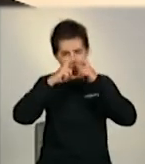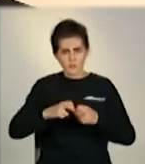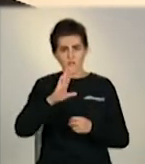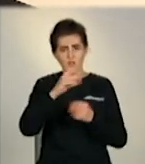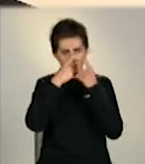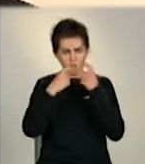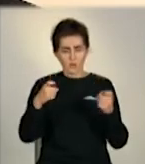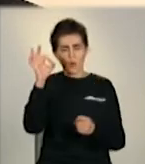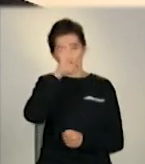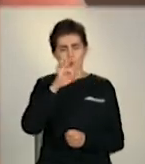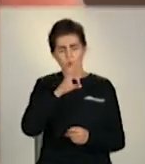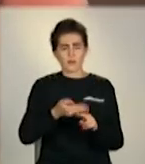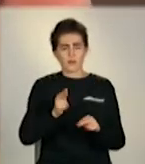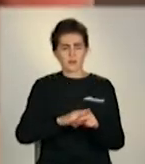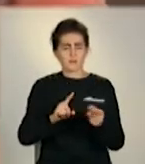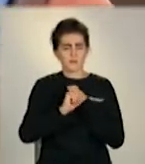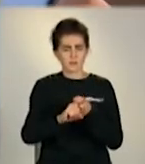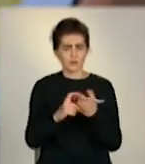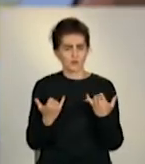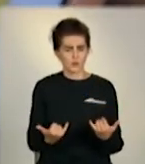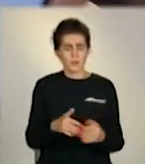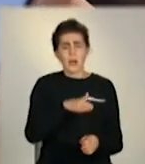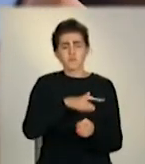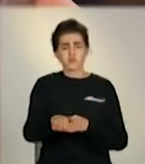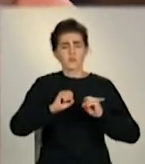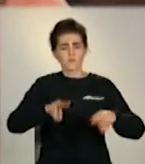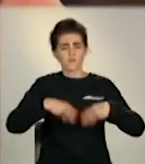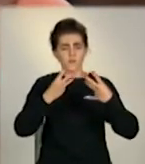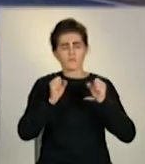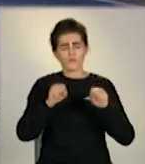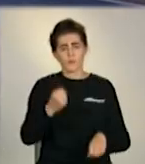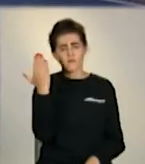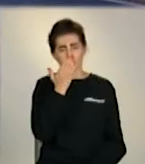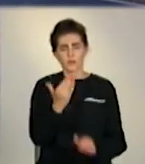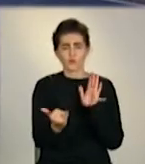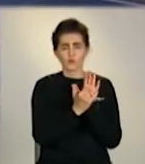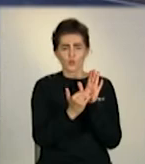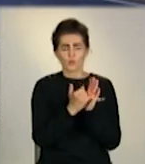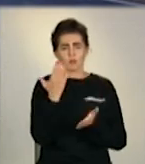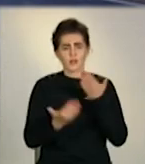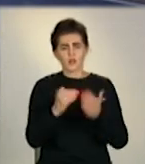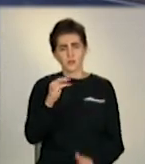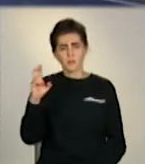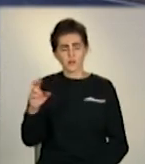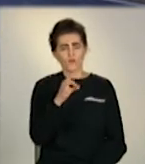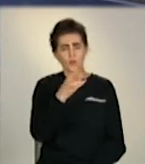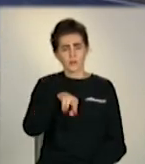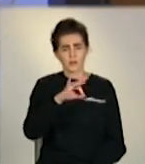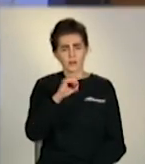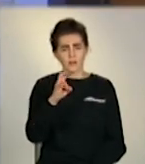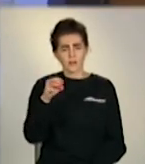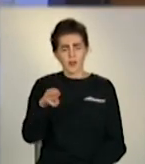пандемии, которая сейчас существует. Повну трансляцію можна подивитися на YouTube-каналі та сторінці Facebook фонду Ріната